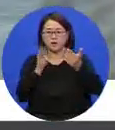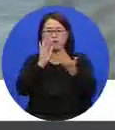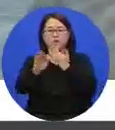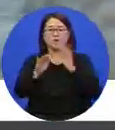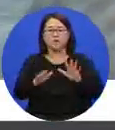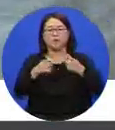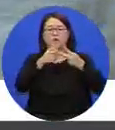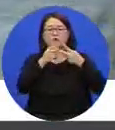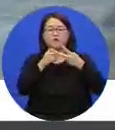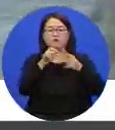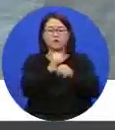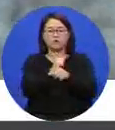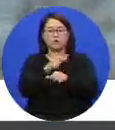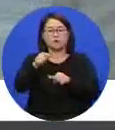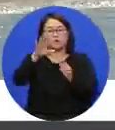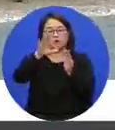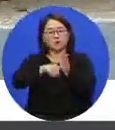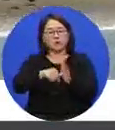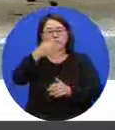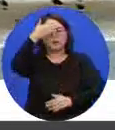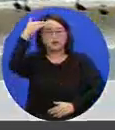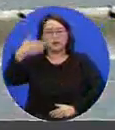바이러스는 저병원성으로 확인됐습니다.